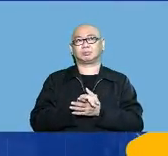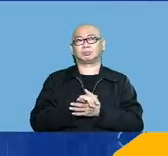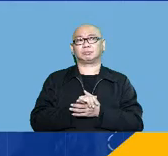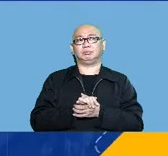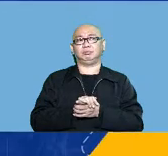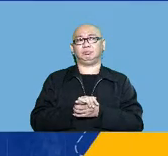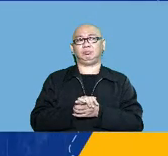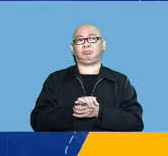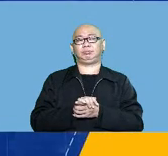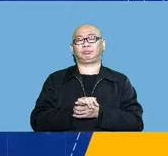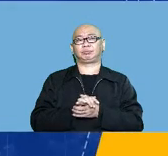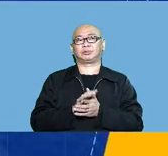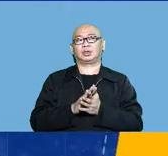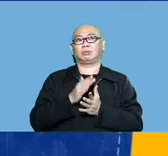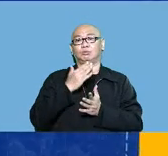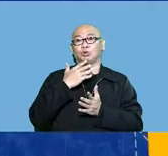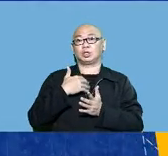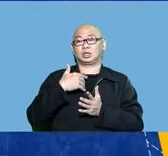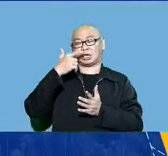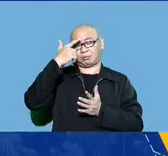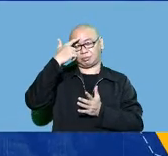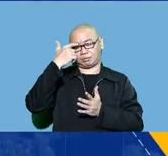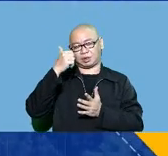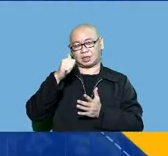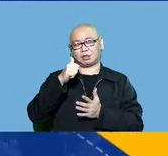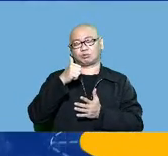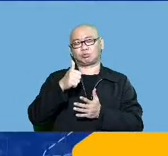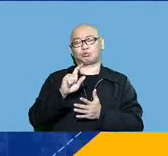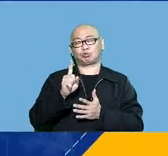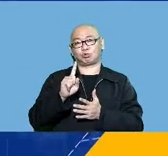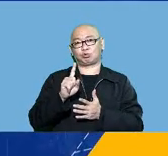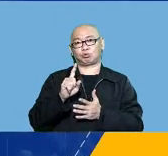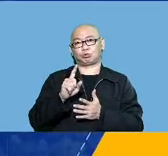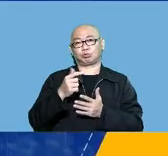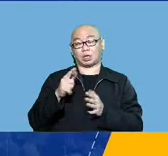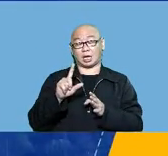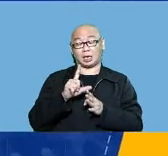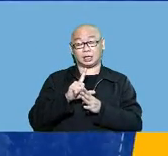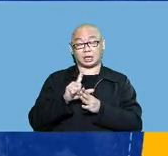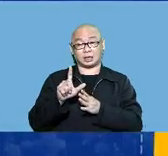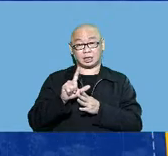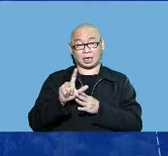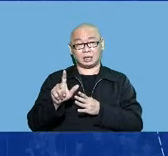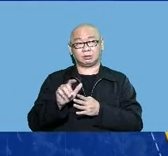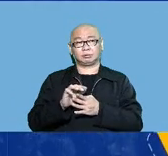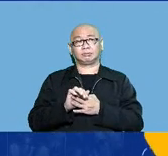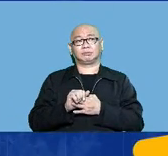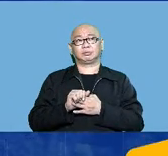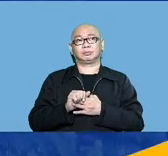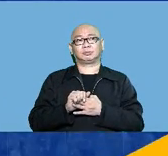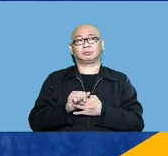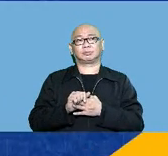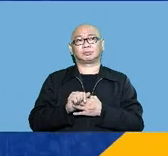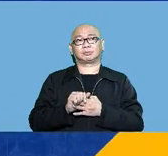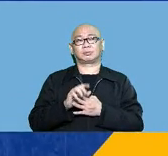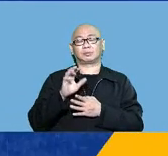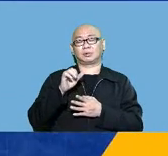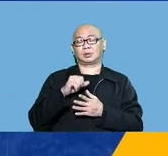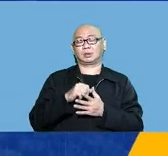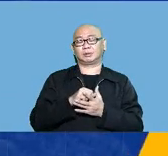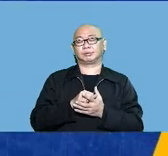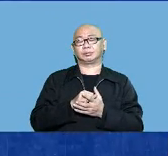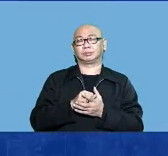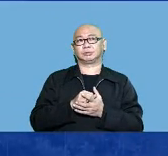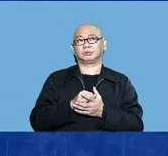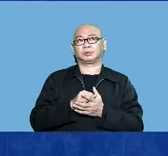tentu saja dengan mempunyai keterampilan terlebih dahulu setelah dilatih, serta penggunaan automatic external